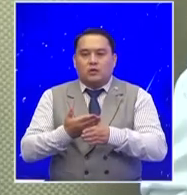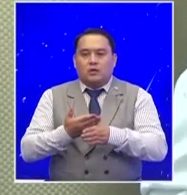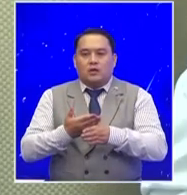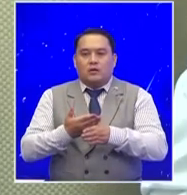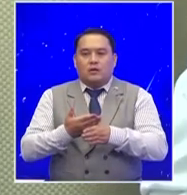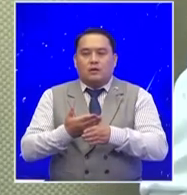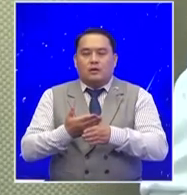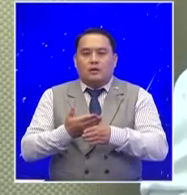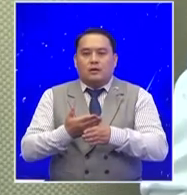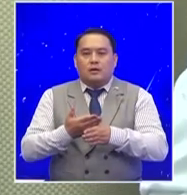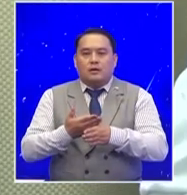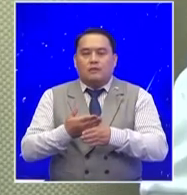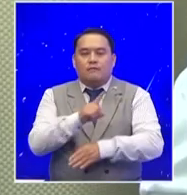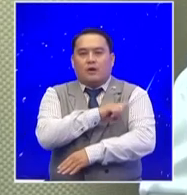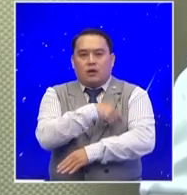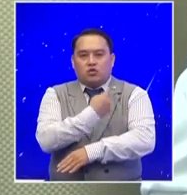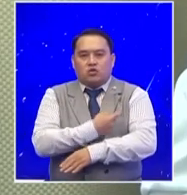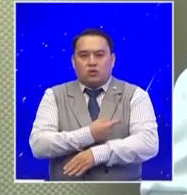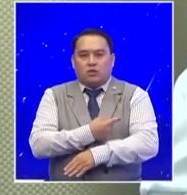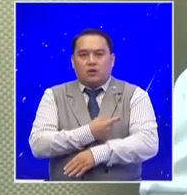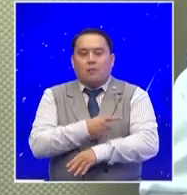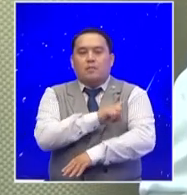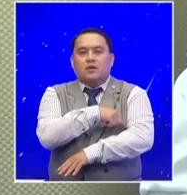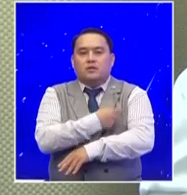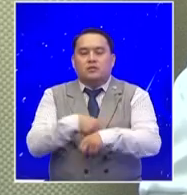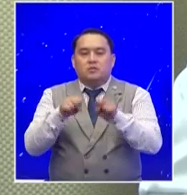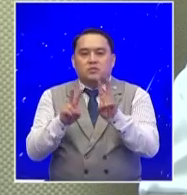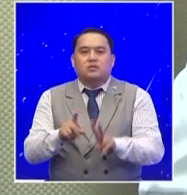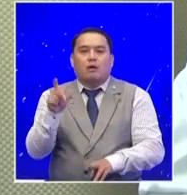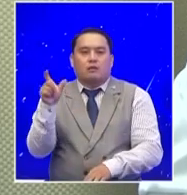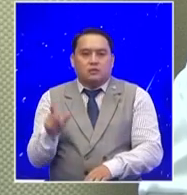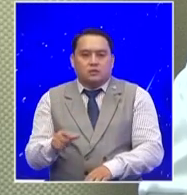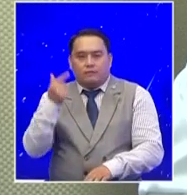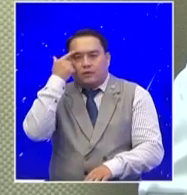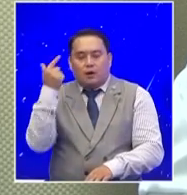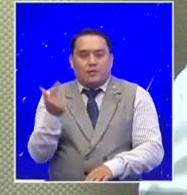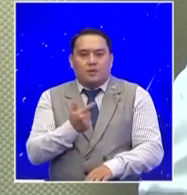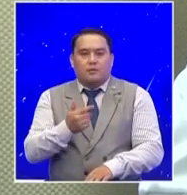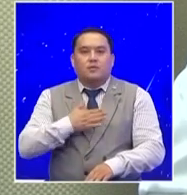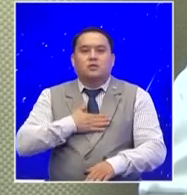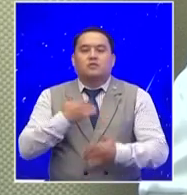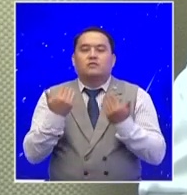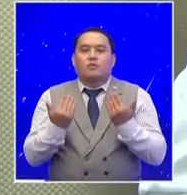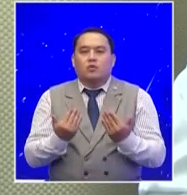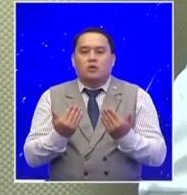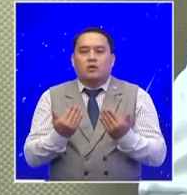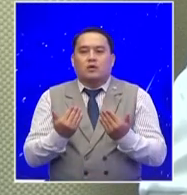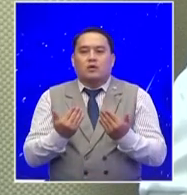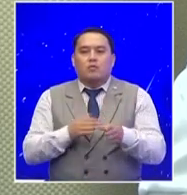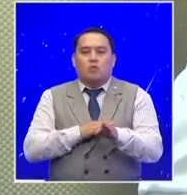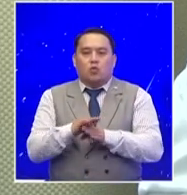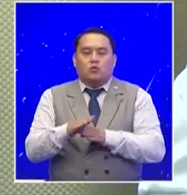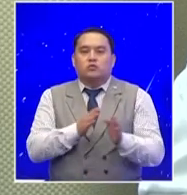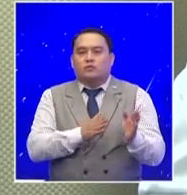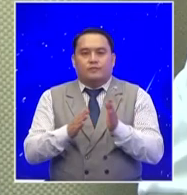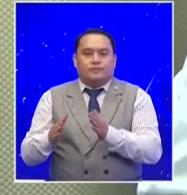усилиям врачей, медицинского персонала, на сегодняшний день пациентка